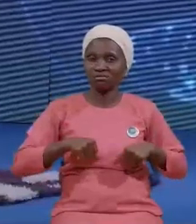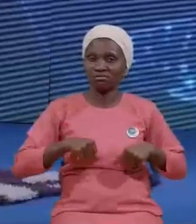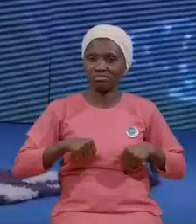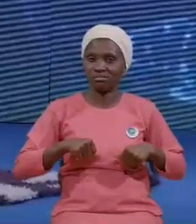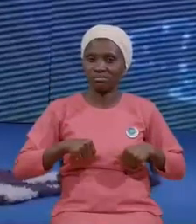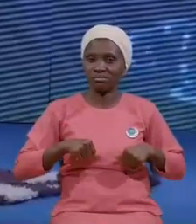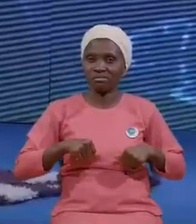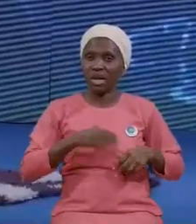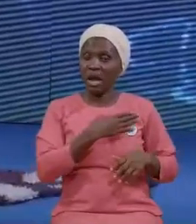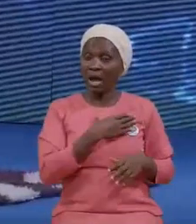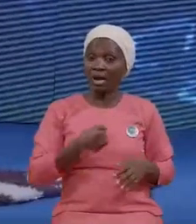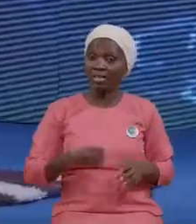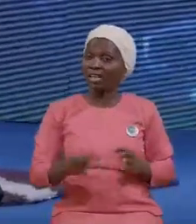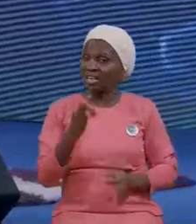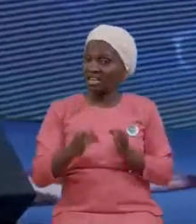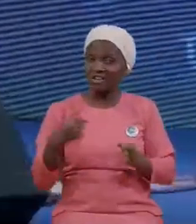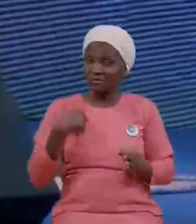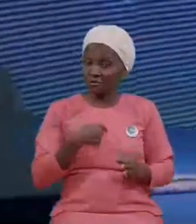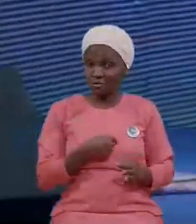Et si nous arrêtons là,